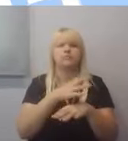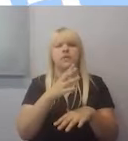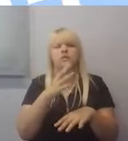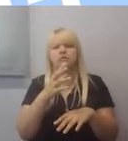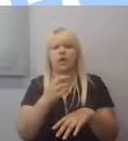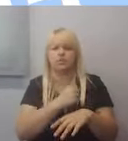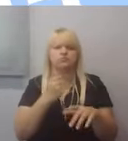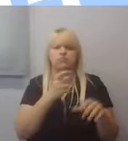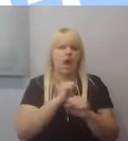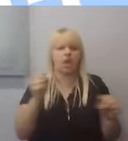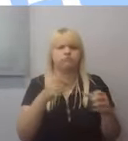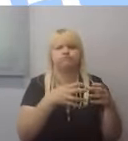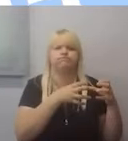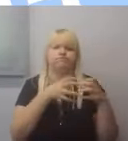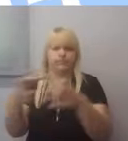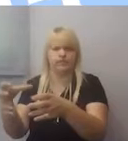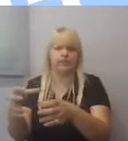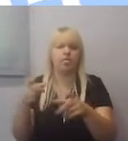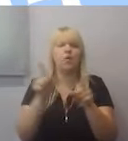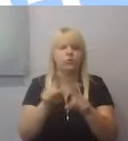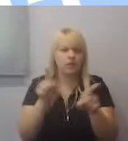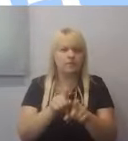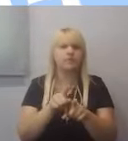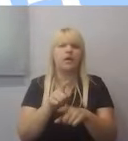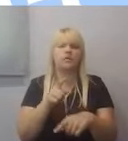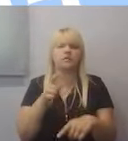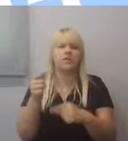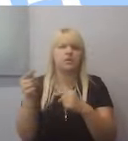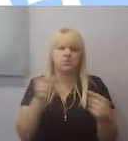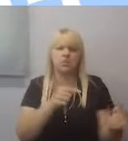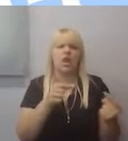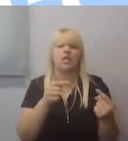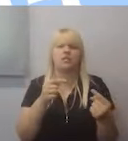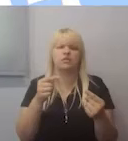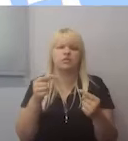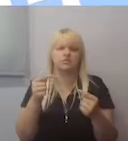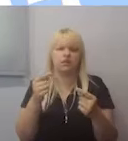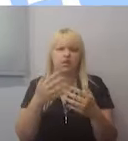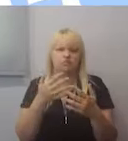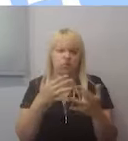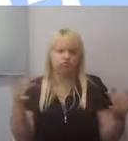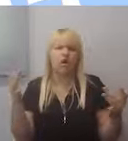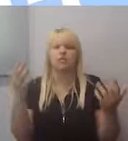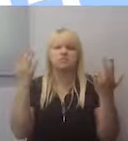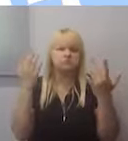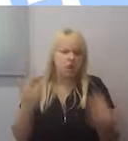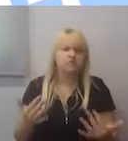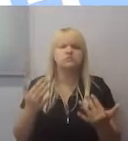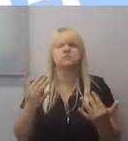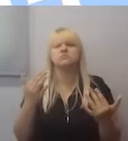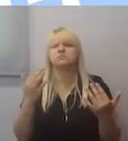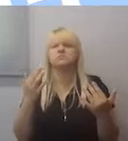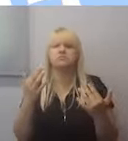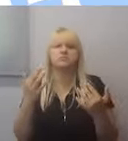pārvietošanos un pretmobilitāte tas ko mēs redzam dažādi prettanku eēži vai kaut kāda ceļu blokēšana ja ir tie dažādi pasākumi kā var kā saucamās